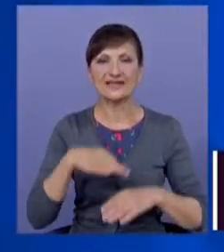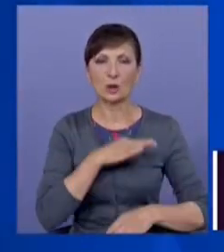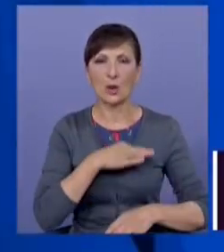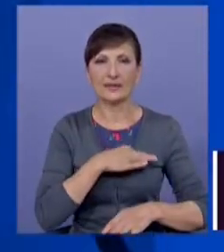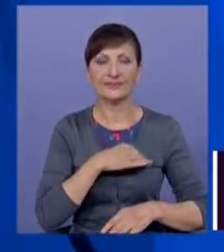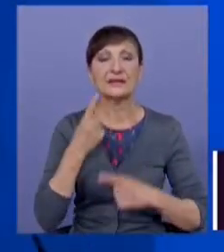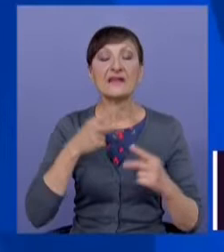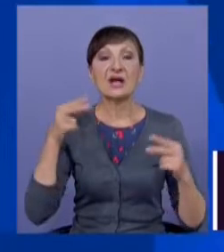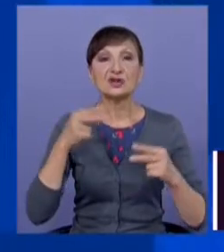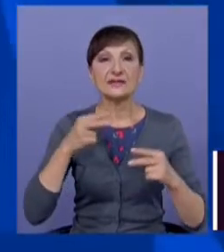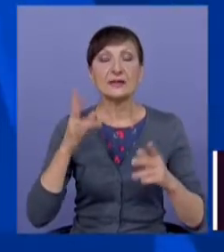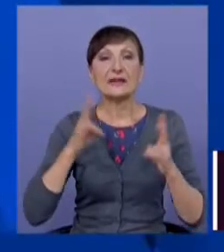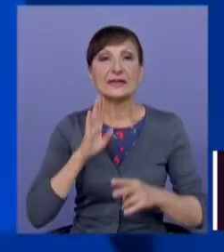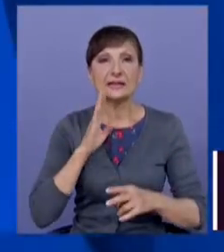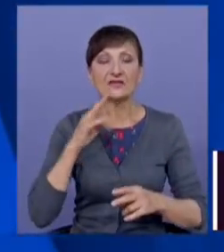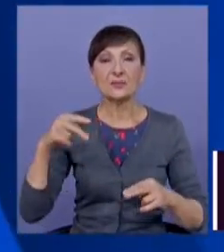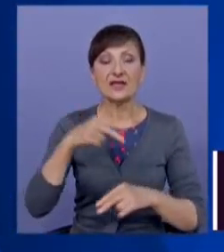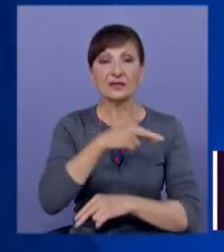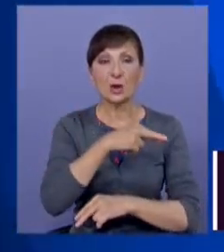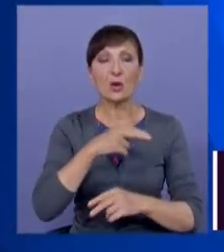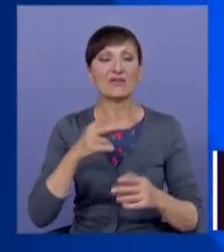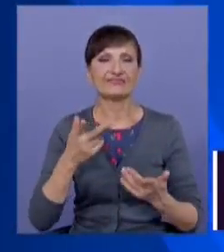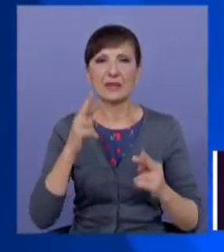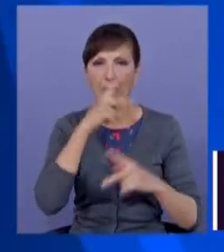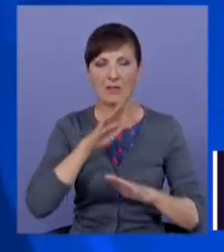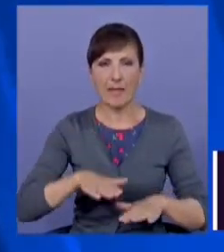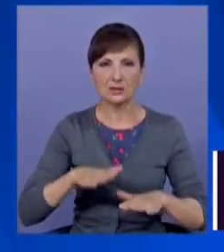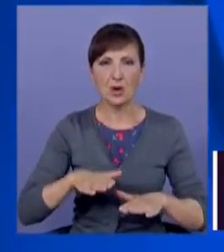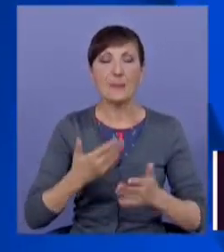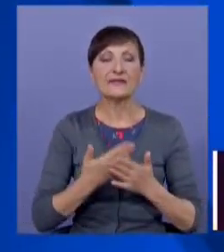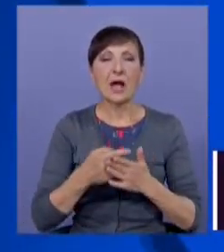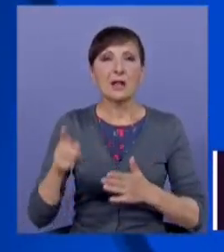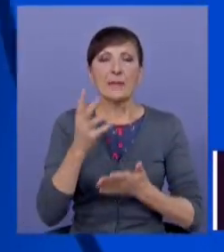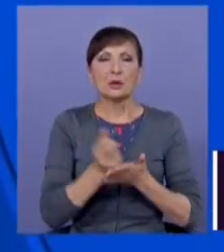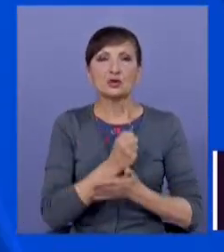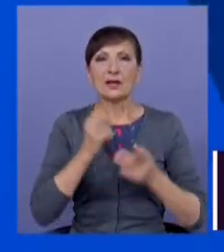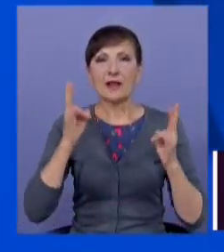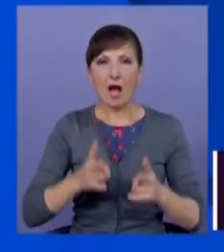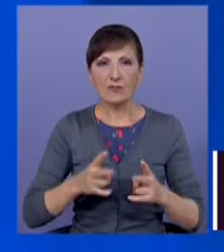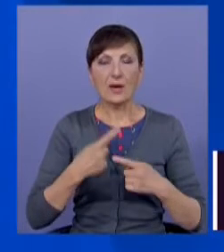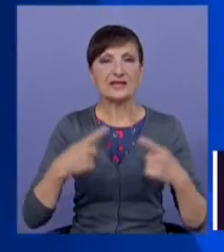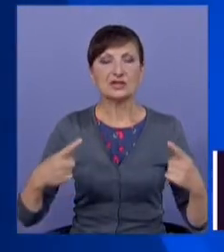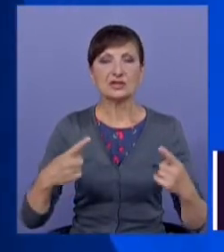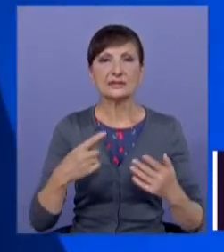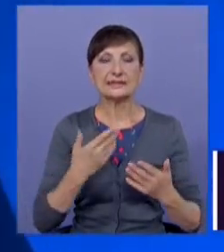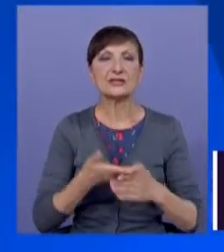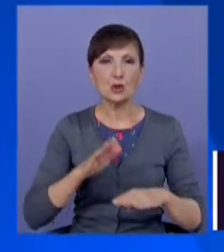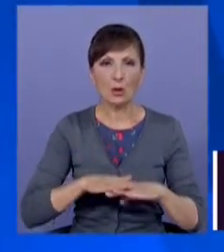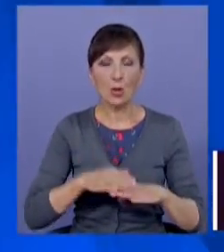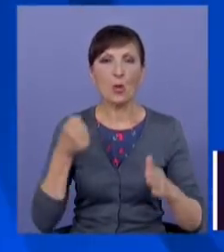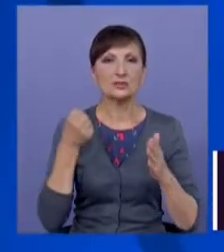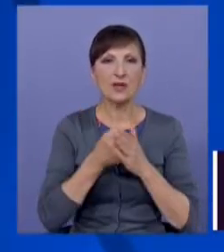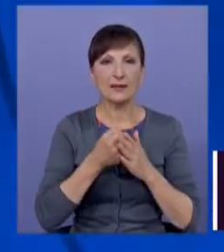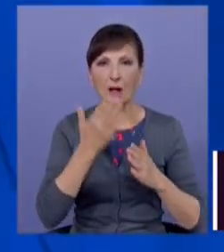По словам очевидцев, пострадавшая переходила дорогу в неположенном месте. Предварительно она получила травмы различной степени тяжести, ударившись